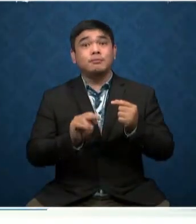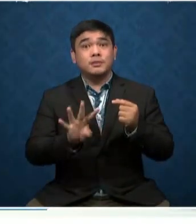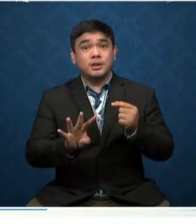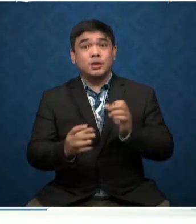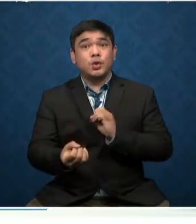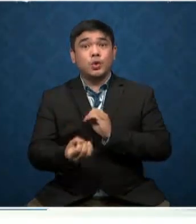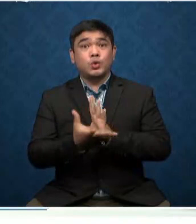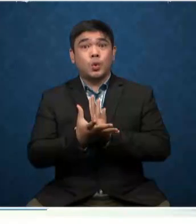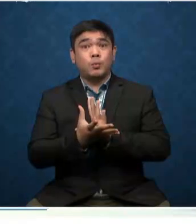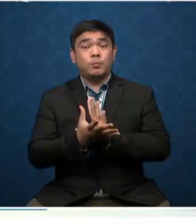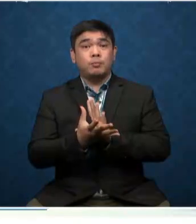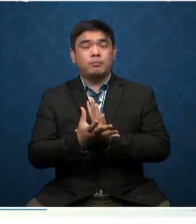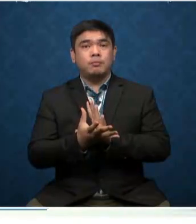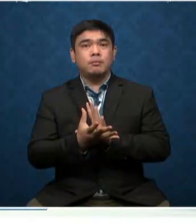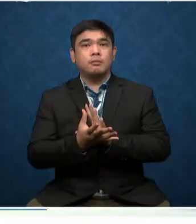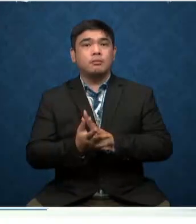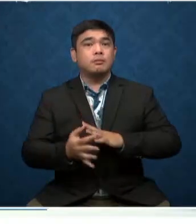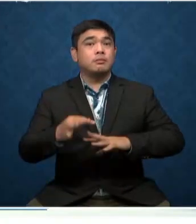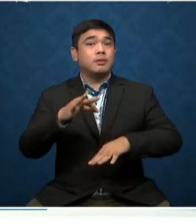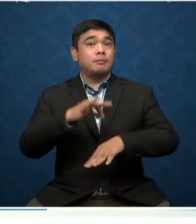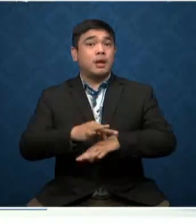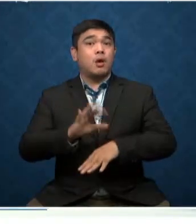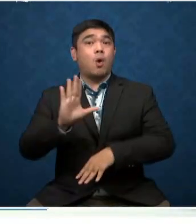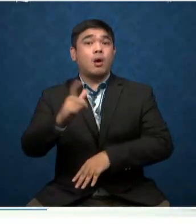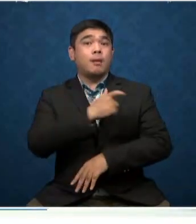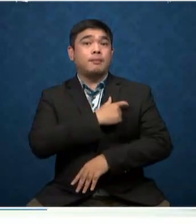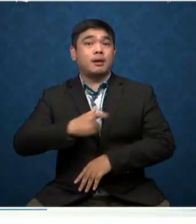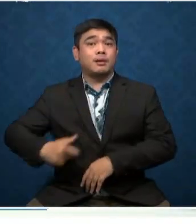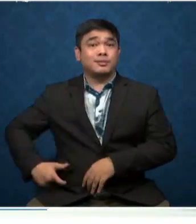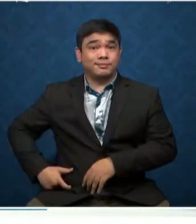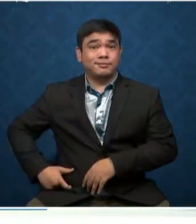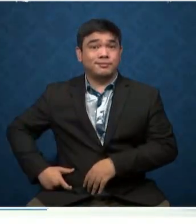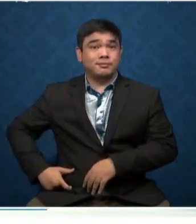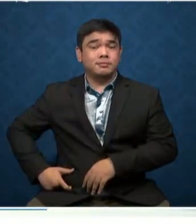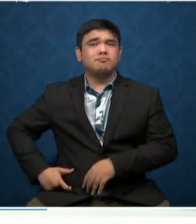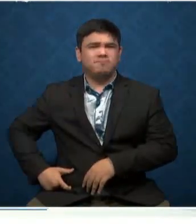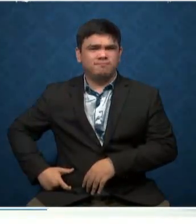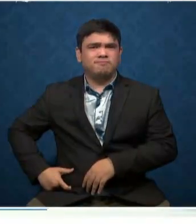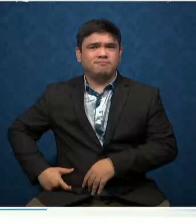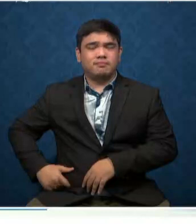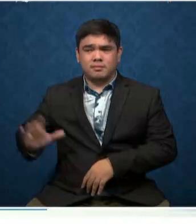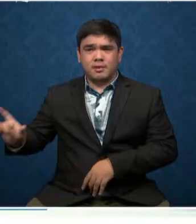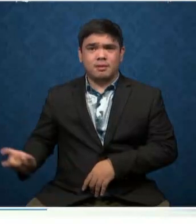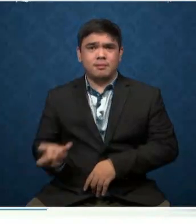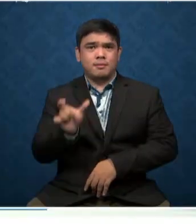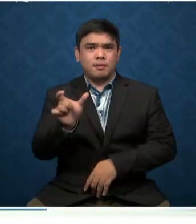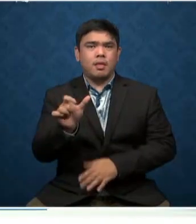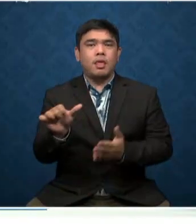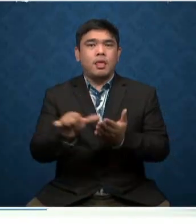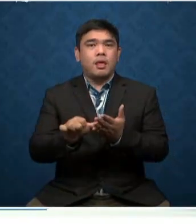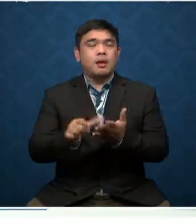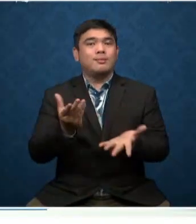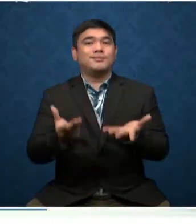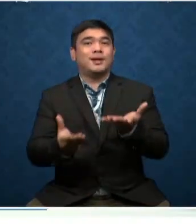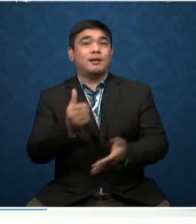บต่อพระราชสถานะหรือพระราชอำนาจของพระมหากษัตริย์นั้นอาจจะต้องหยิบอะไรขึ้นมาบ้างก็แก้ไขก็